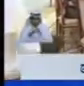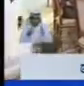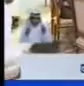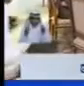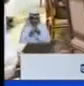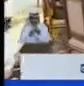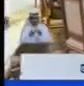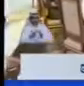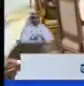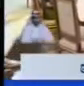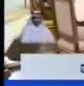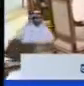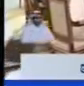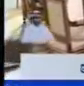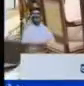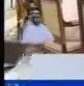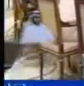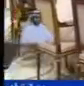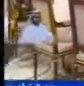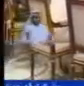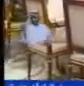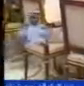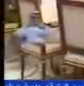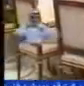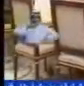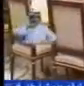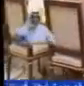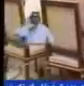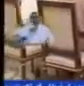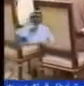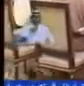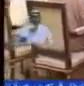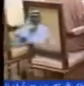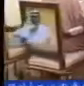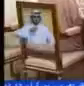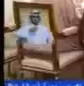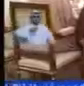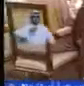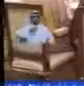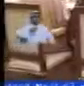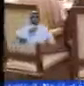بين المجالس التشريعية. سامي الحمود، لتلفزيون دولة الكويت، الرياض.